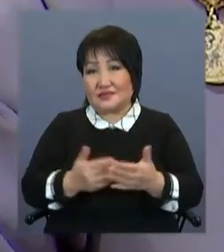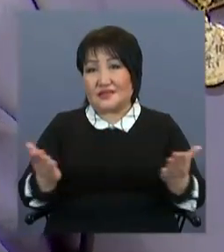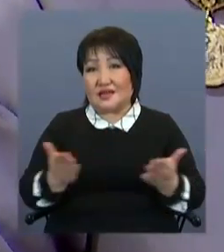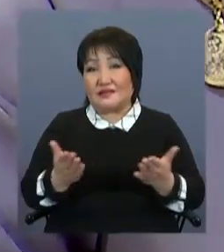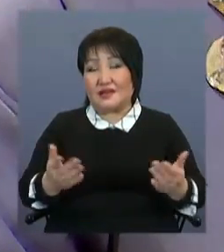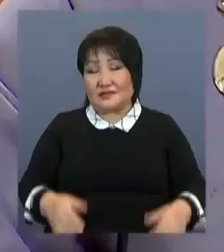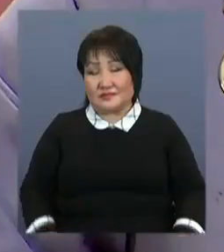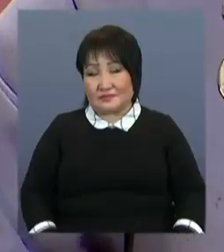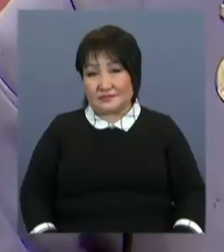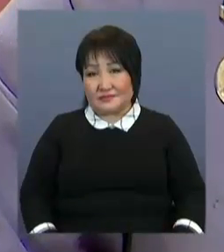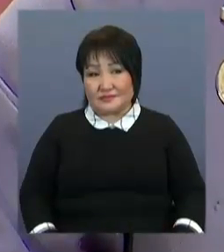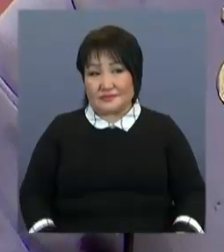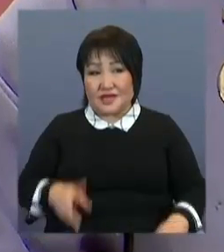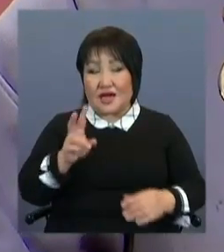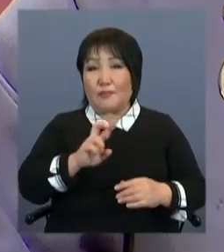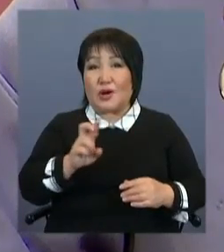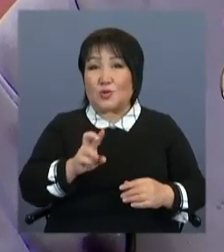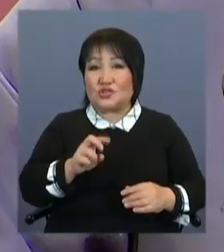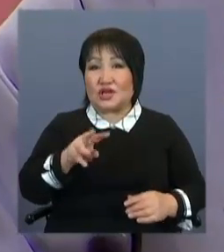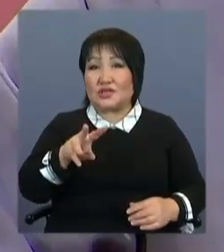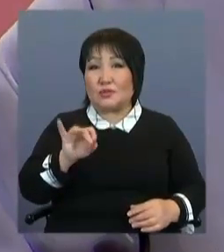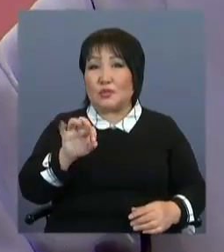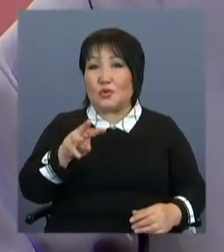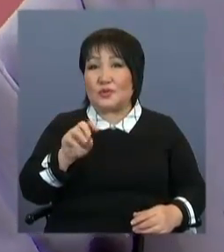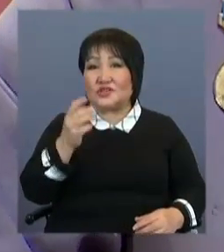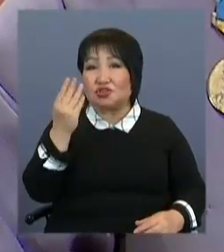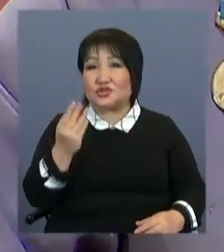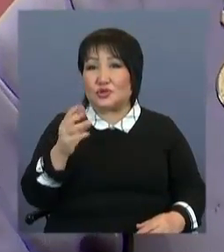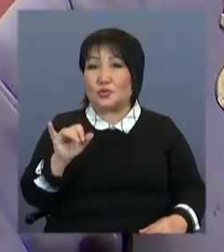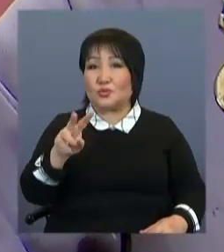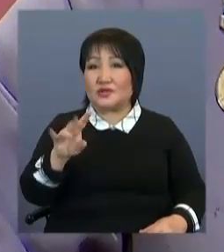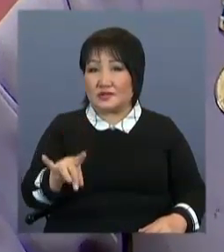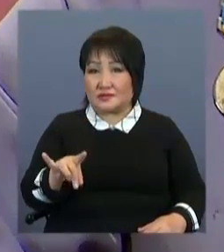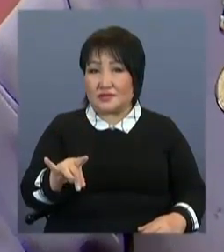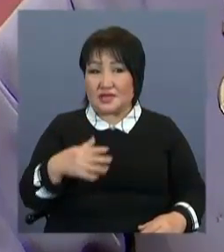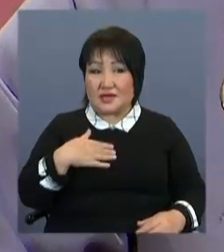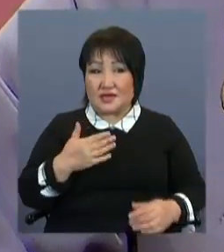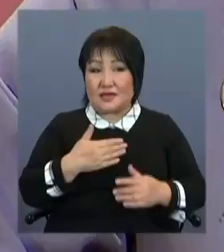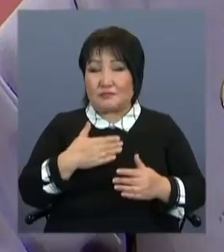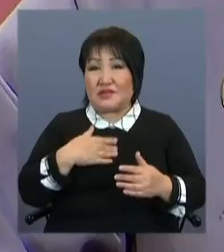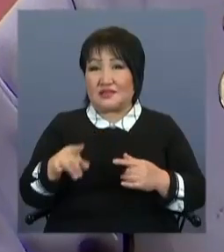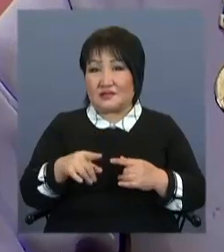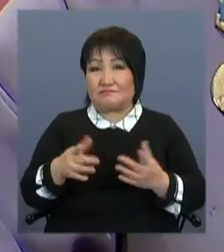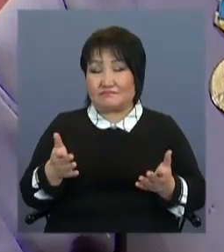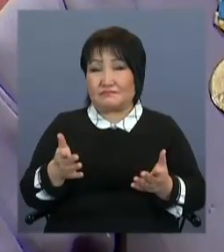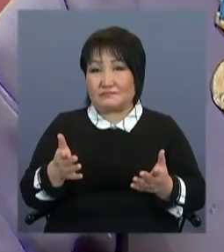Бәукең Бауыржан Момышұлы мой кумир, қазақша айтқанда менің пірім.